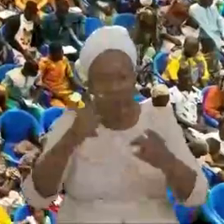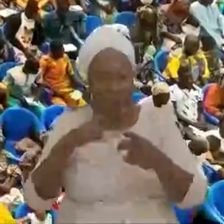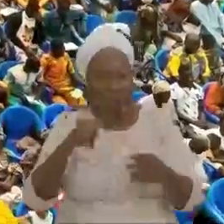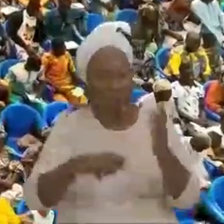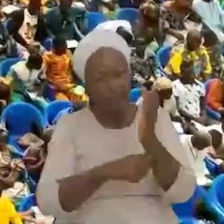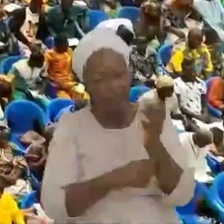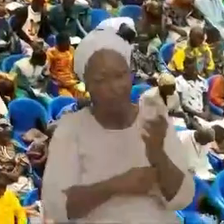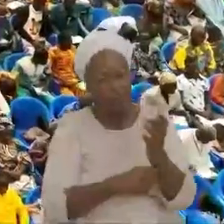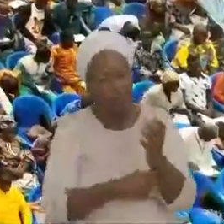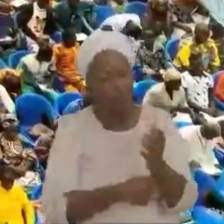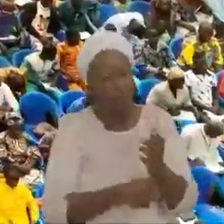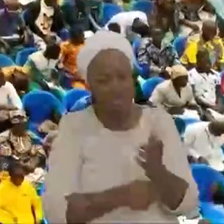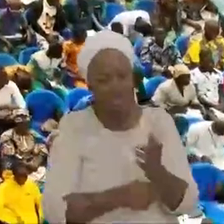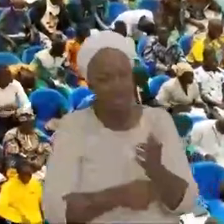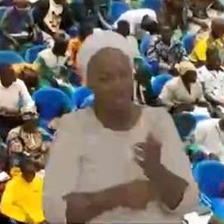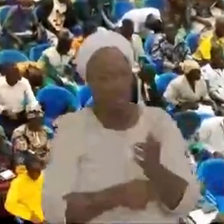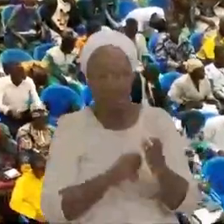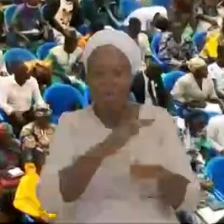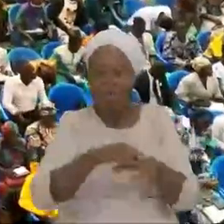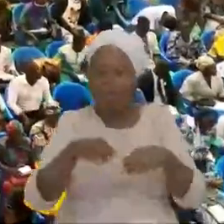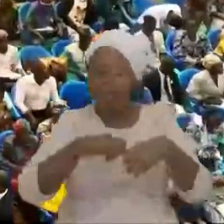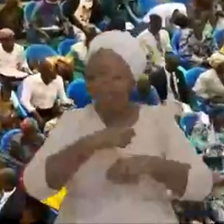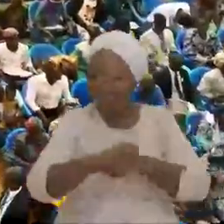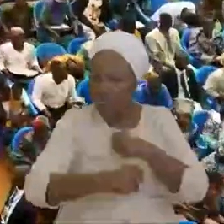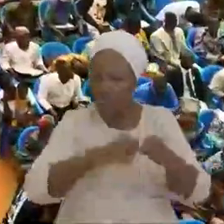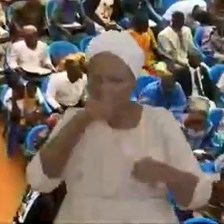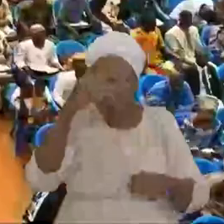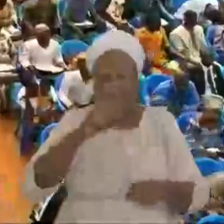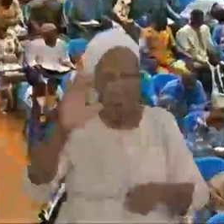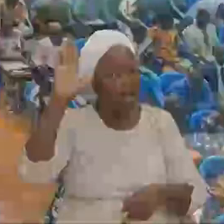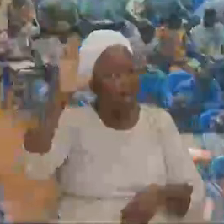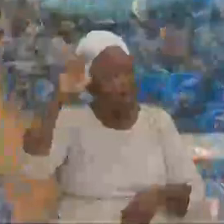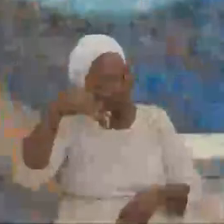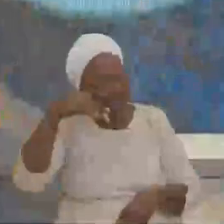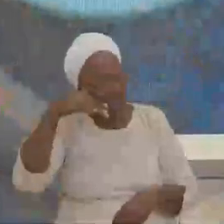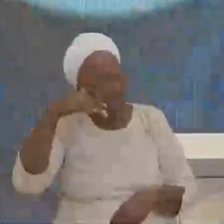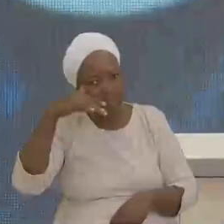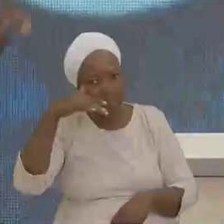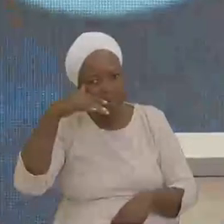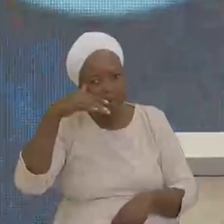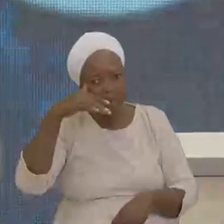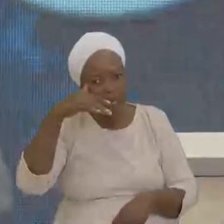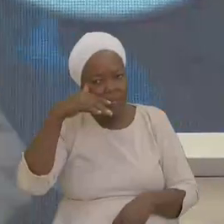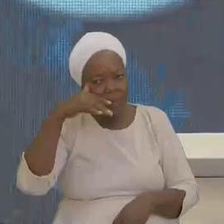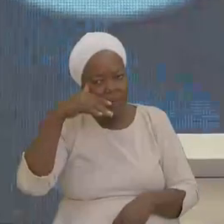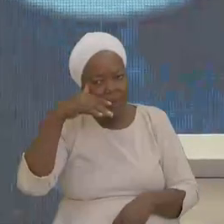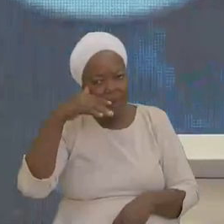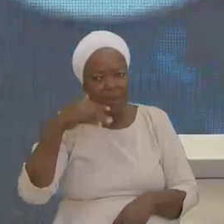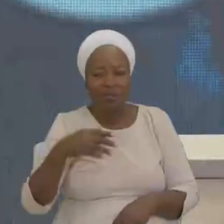Ne souffre pas parce que tu te livres à la chair. Ne souffre pas parce que tu es